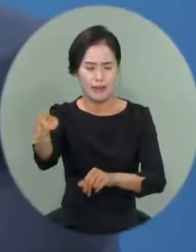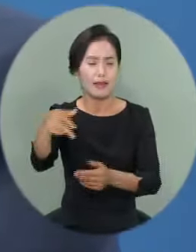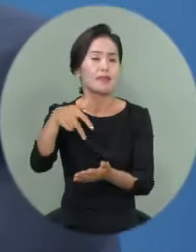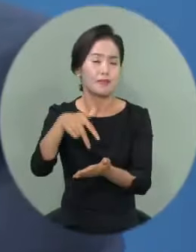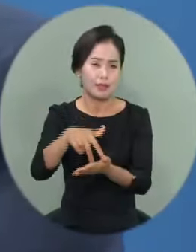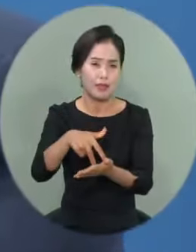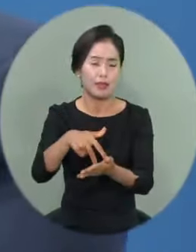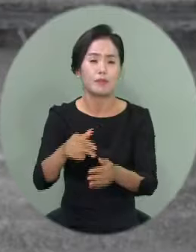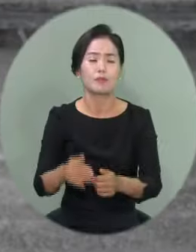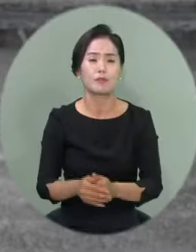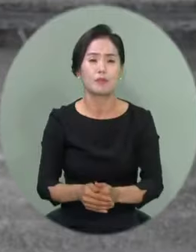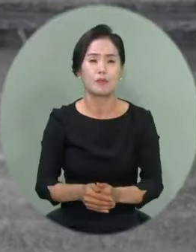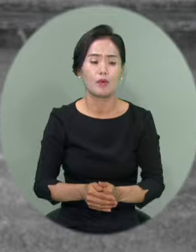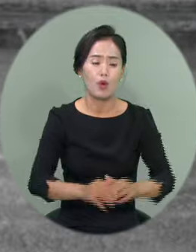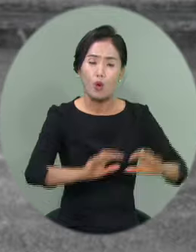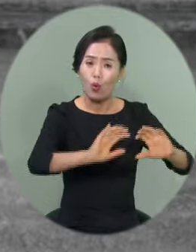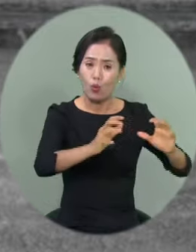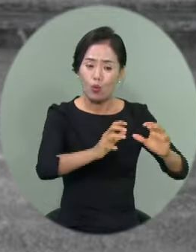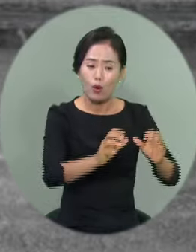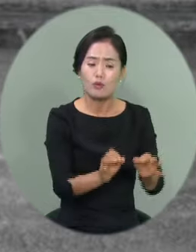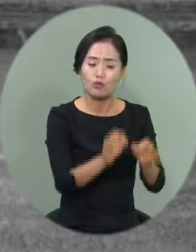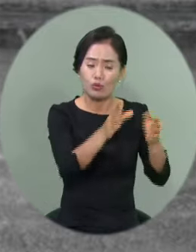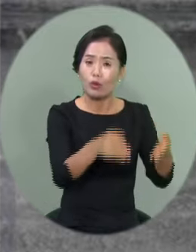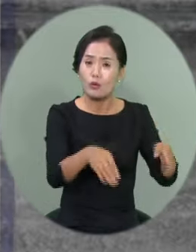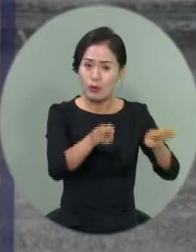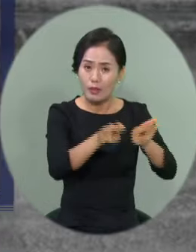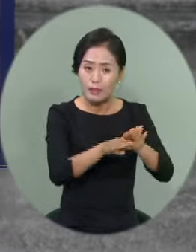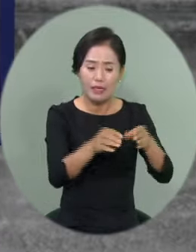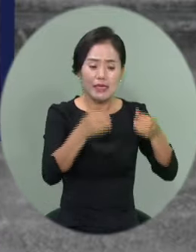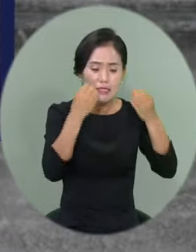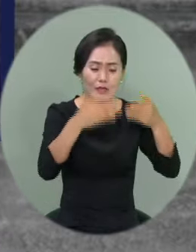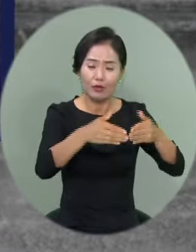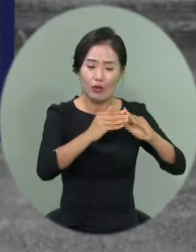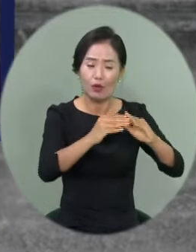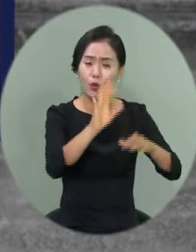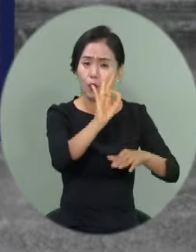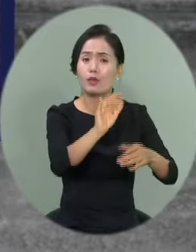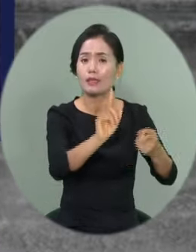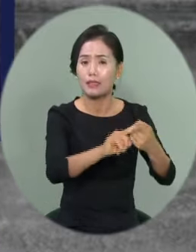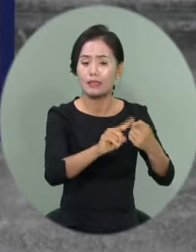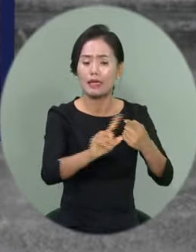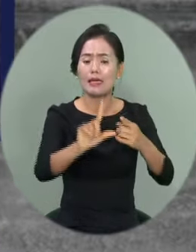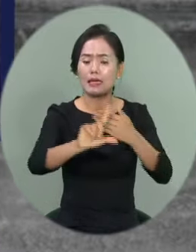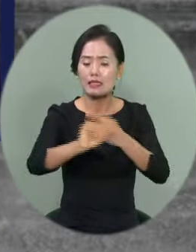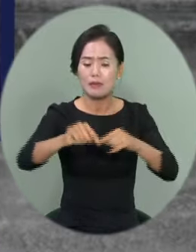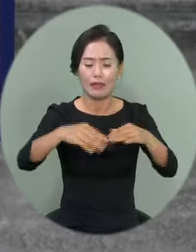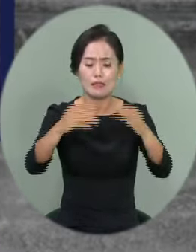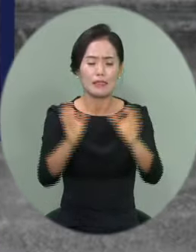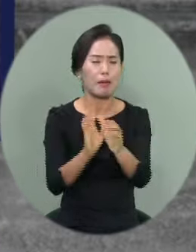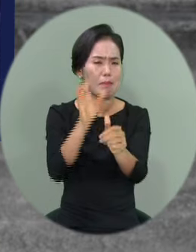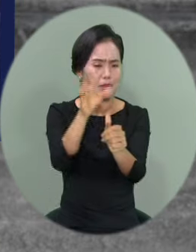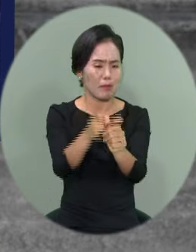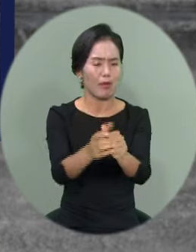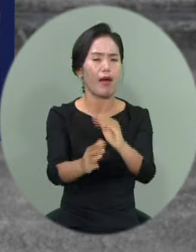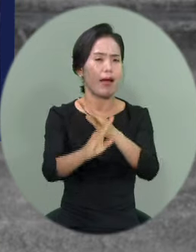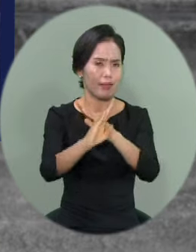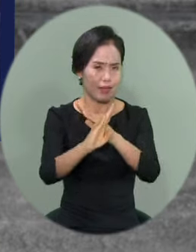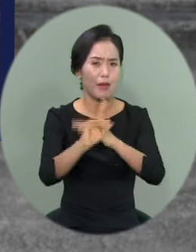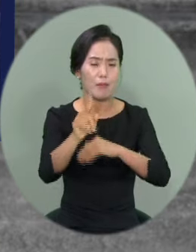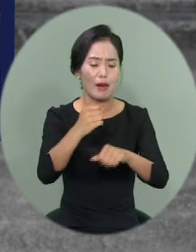입장입니다. 국가가 출자한 기관의 신설과 관련된 비용을 지방자치단체에 부담시켜서는 안